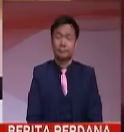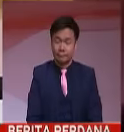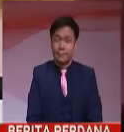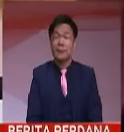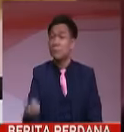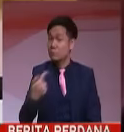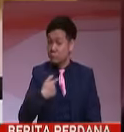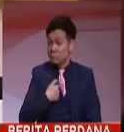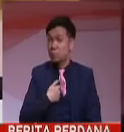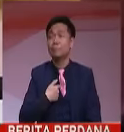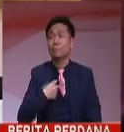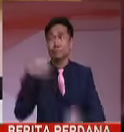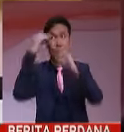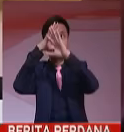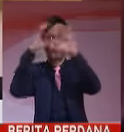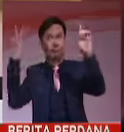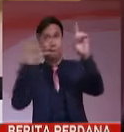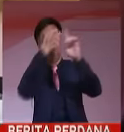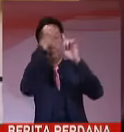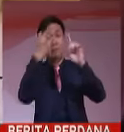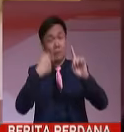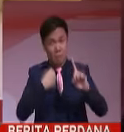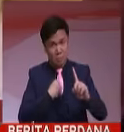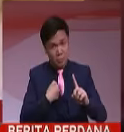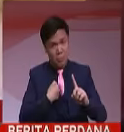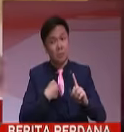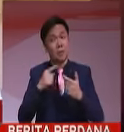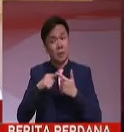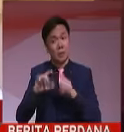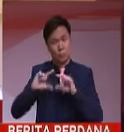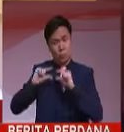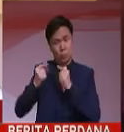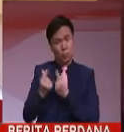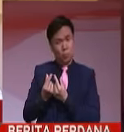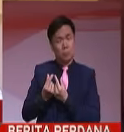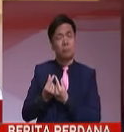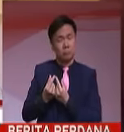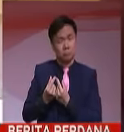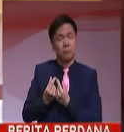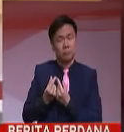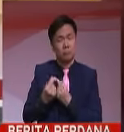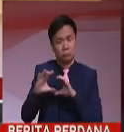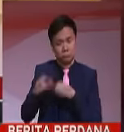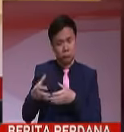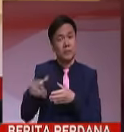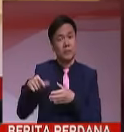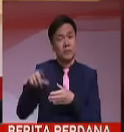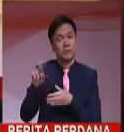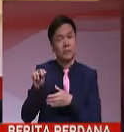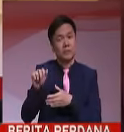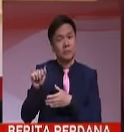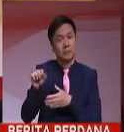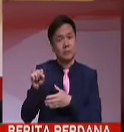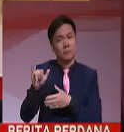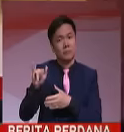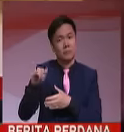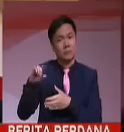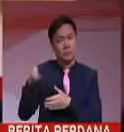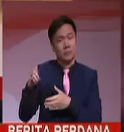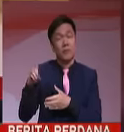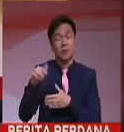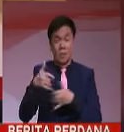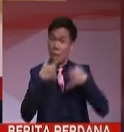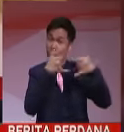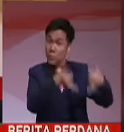cita-cita mengunci sendiri kondisi danacash yang dibawa munsyid untuk bukan sekadar Anugerah